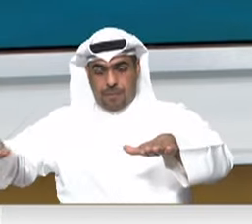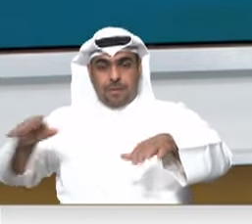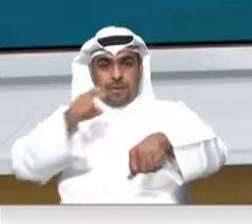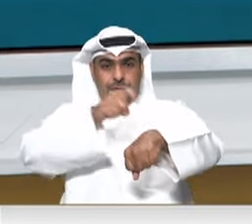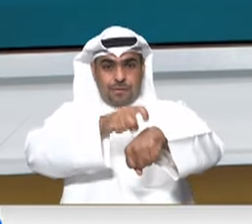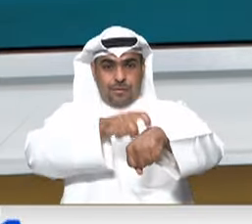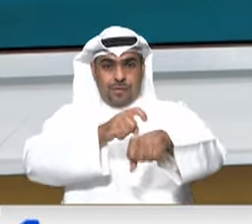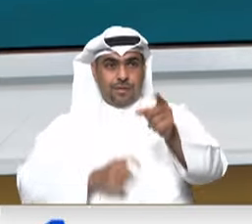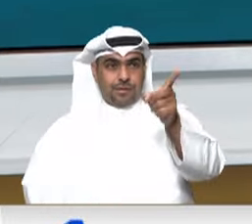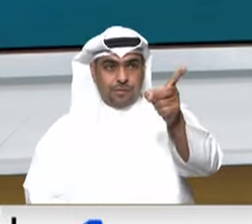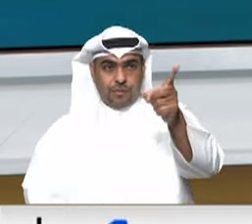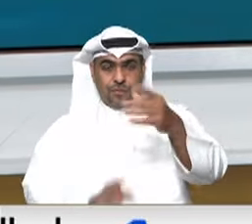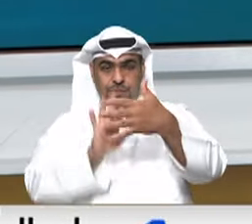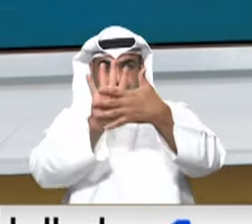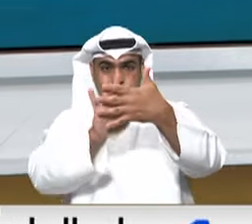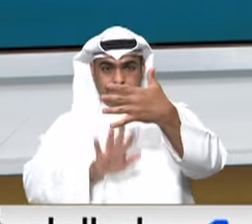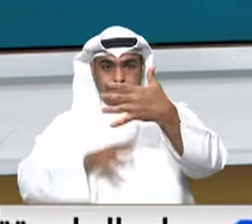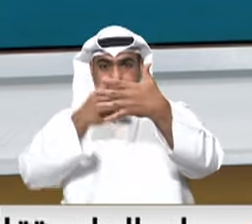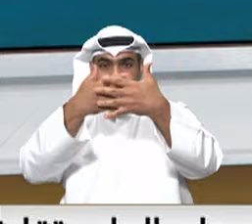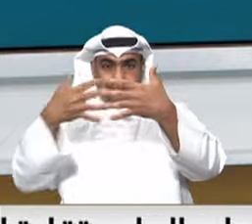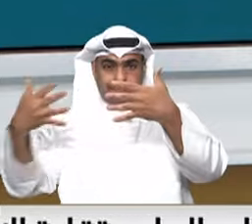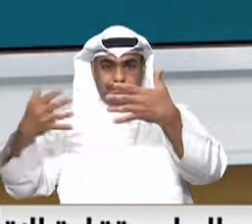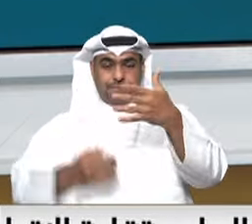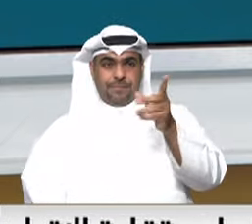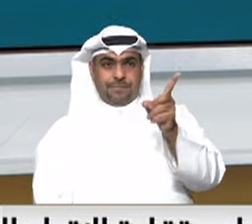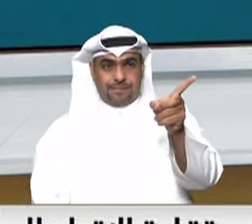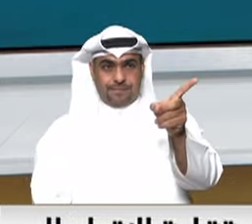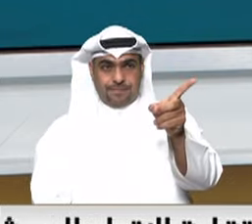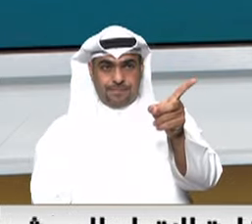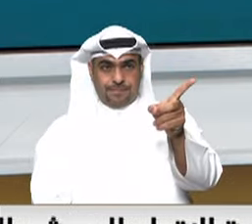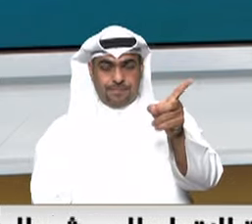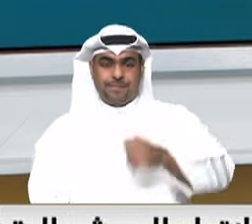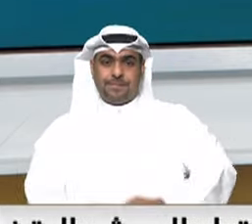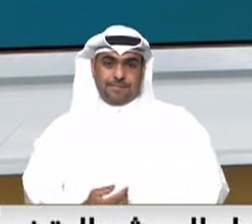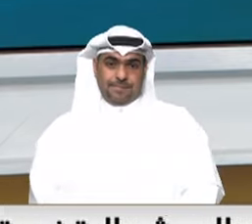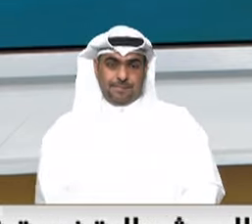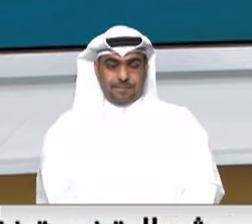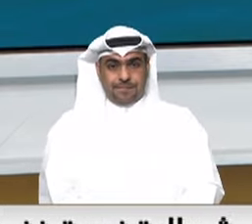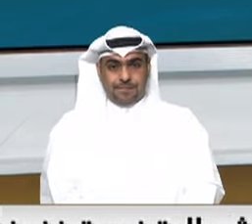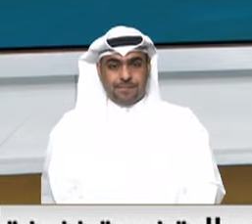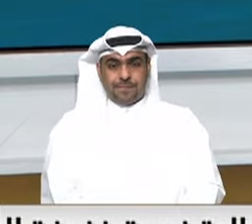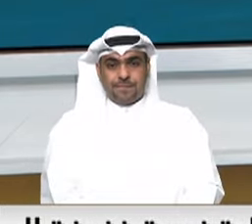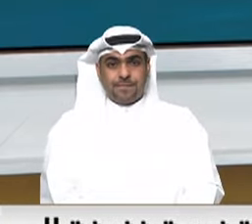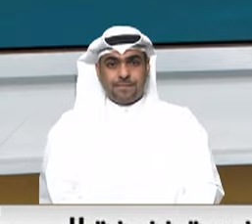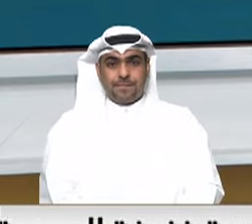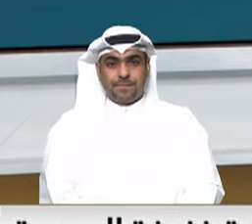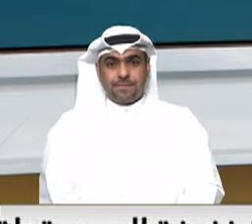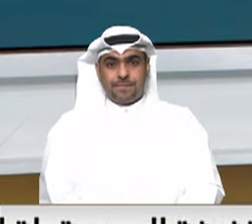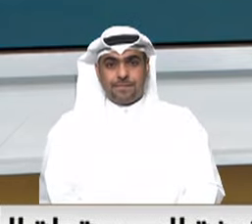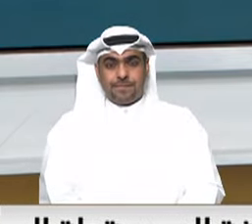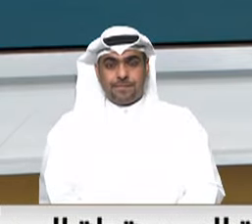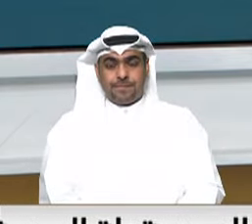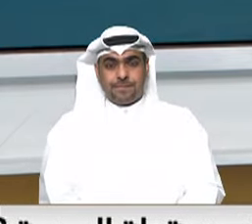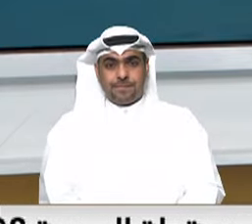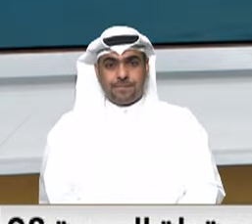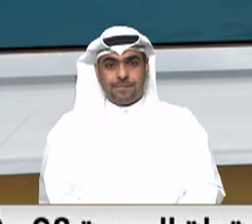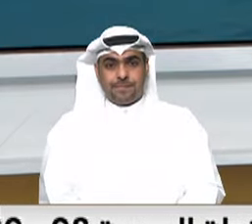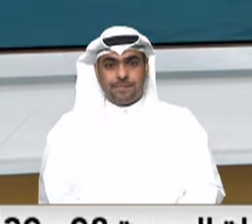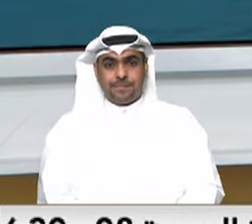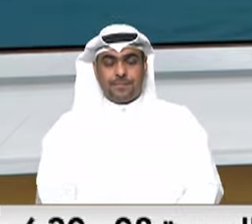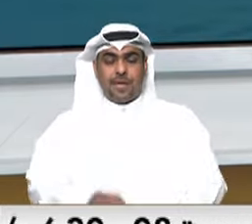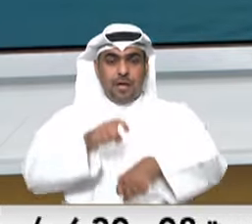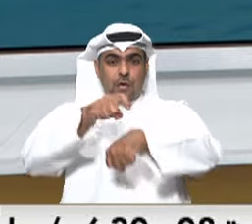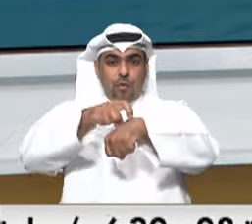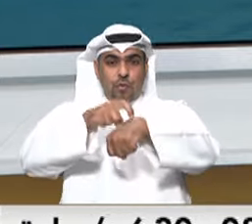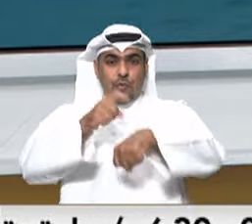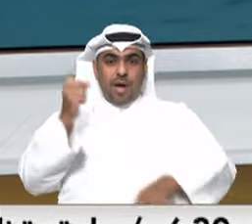12:05 الظهر. الجزر الأول الساعة 6:50 الصبح، والجزر الثاني الساعة 7:55 بالليل. أذان الفجر